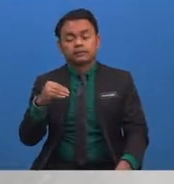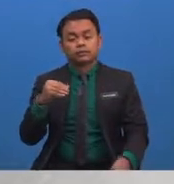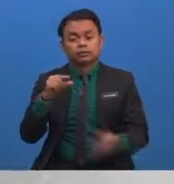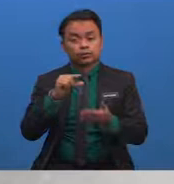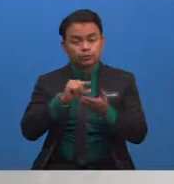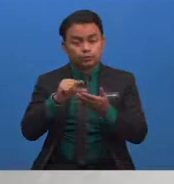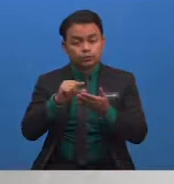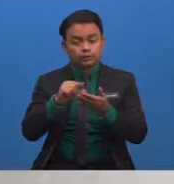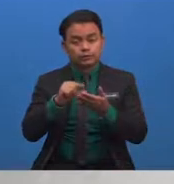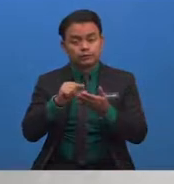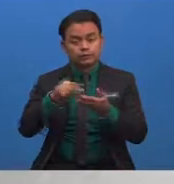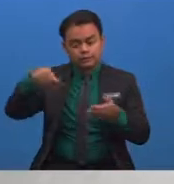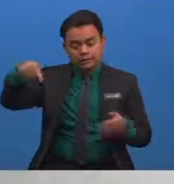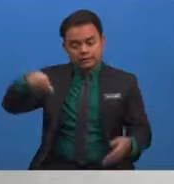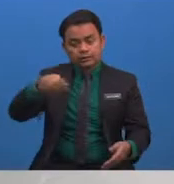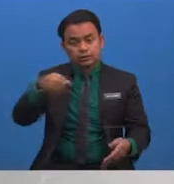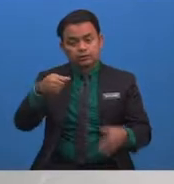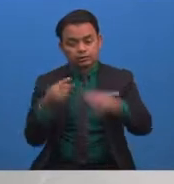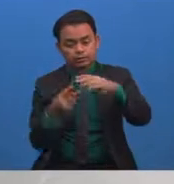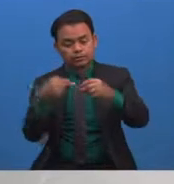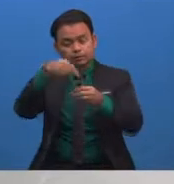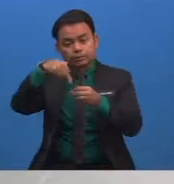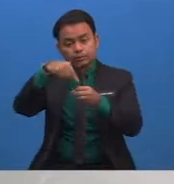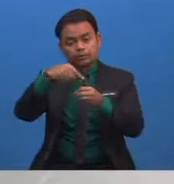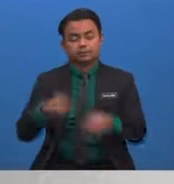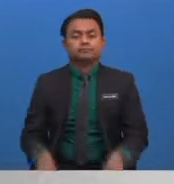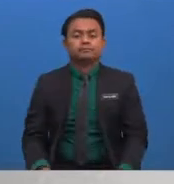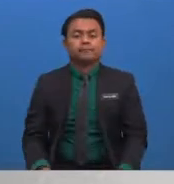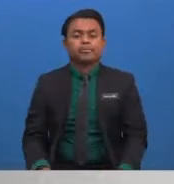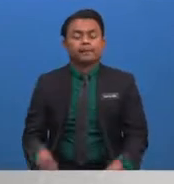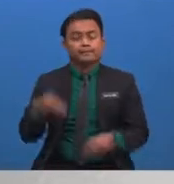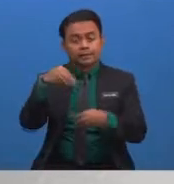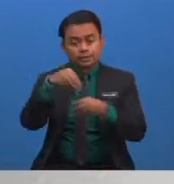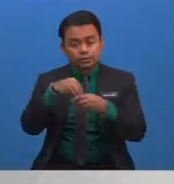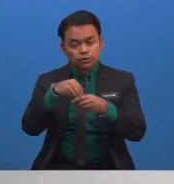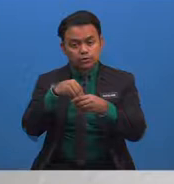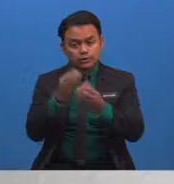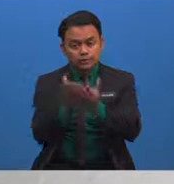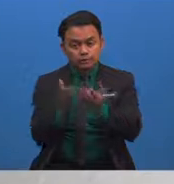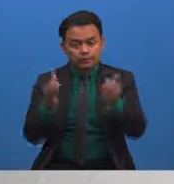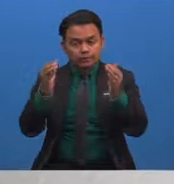Dan terus masukkan ke dalam bekas berisi air berais.